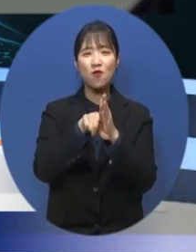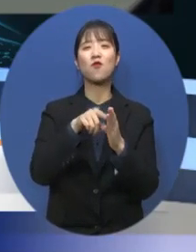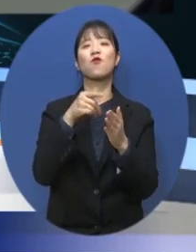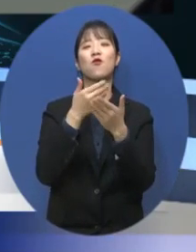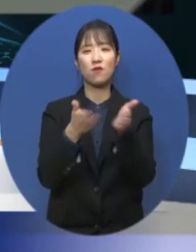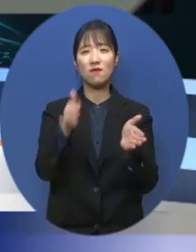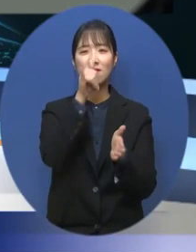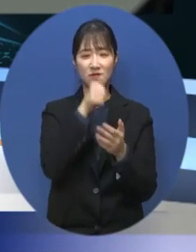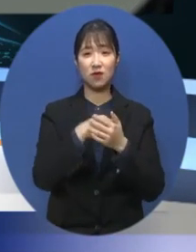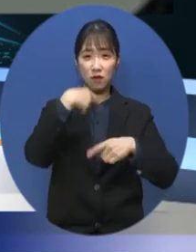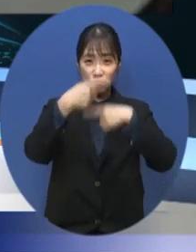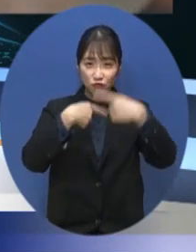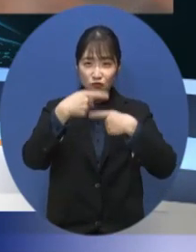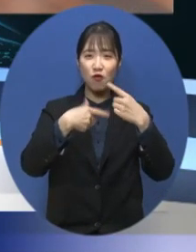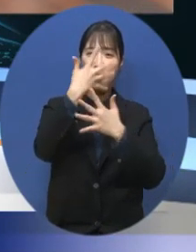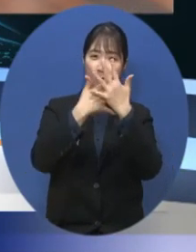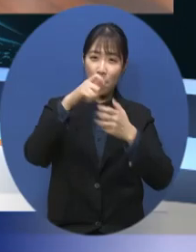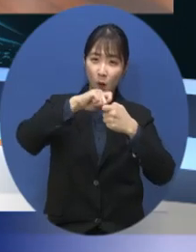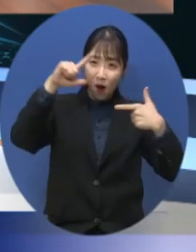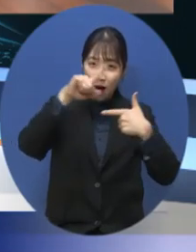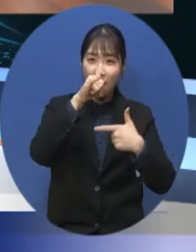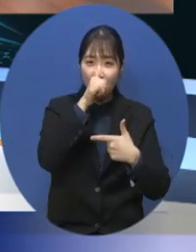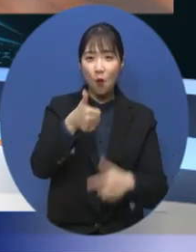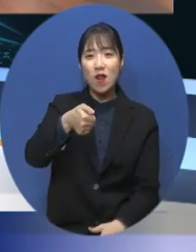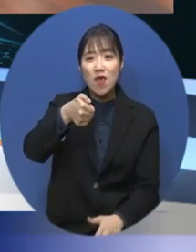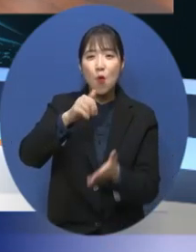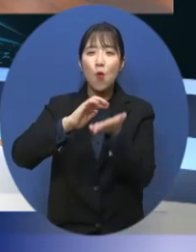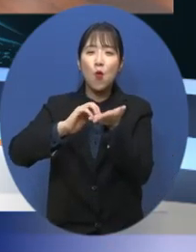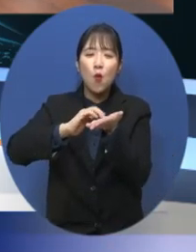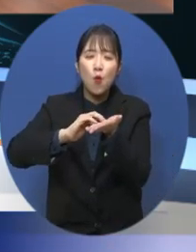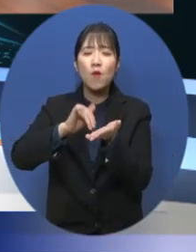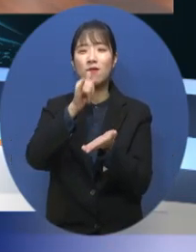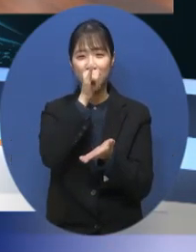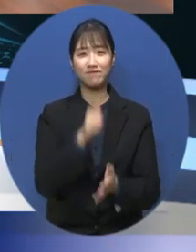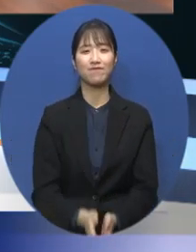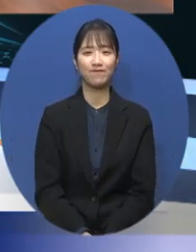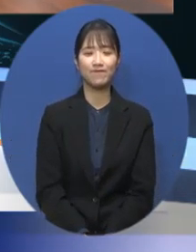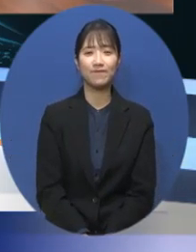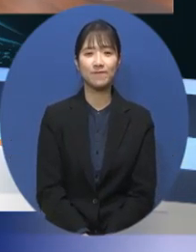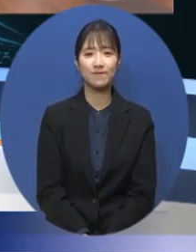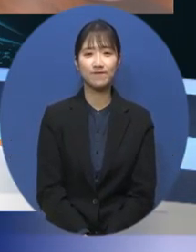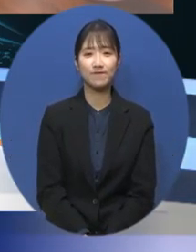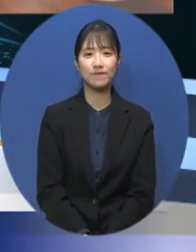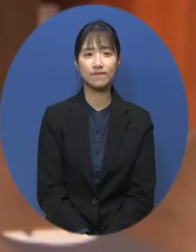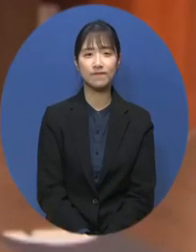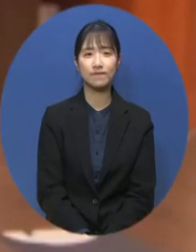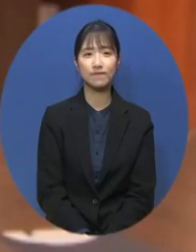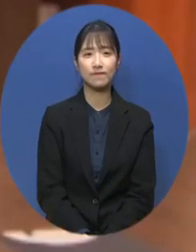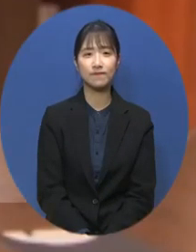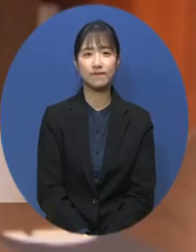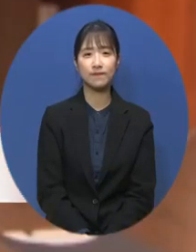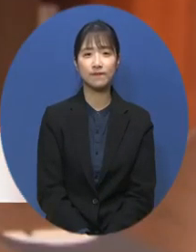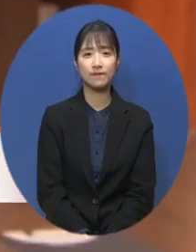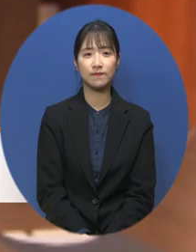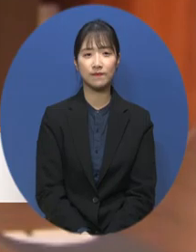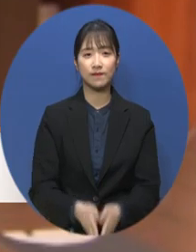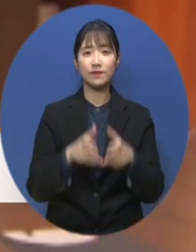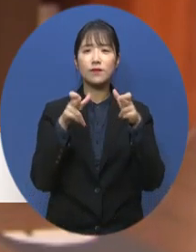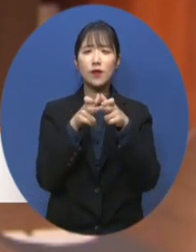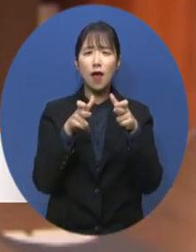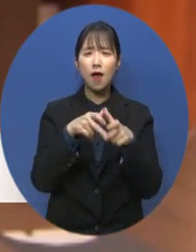화면 확대 등 다양한 기능이 있는데요 자세한 내용 박성용 기자가 전합니다 장애인